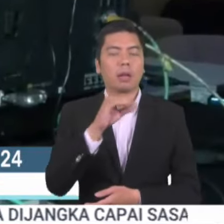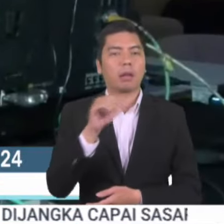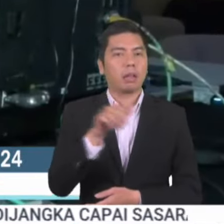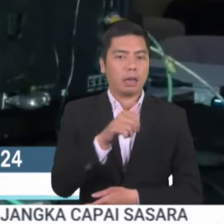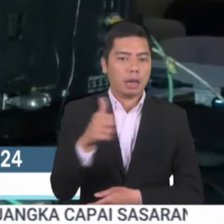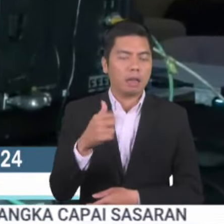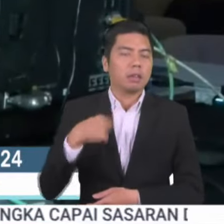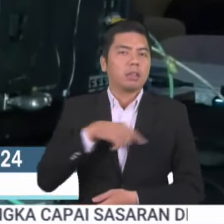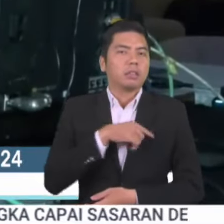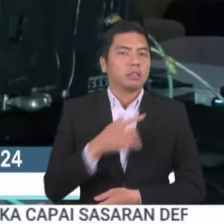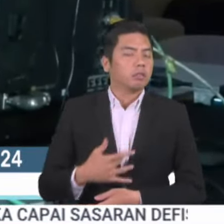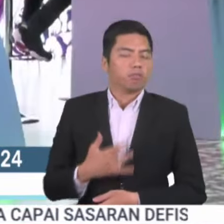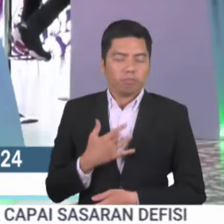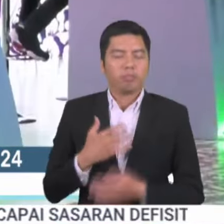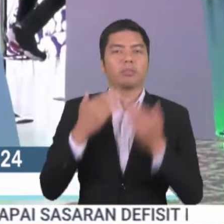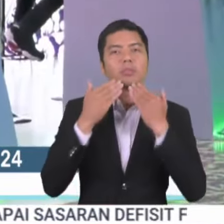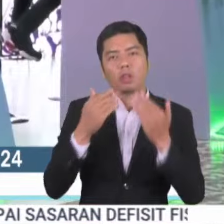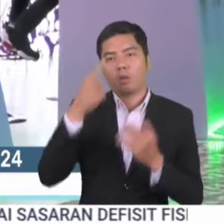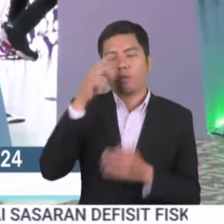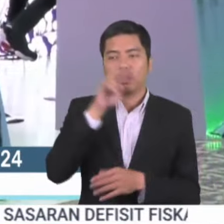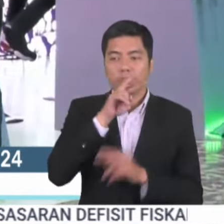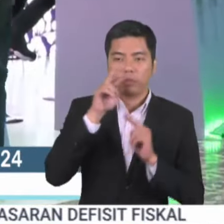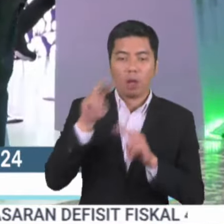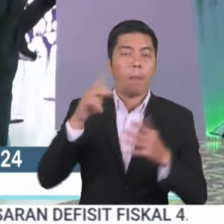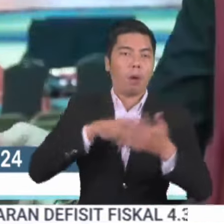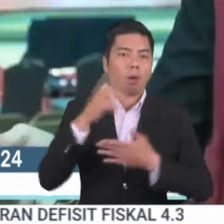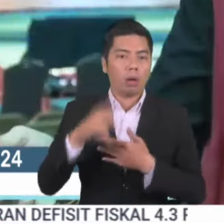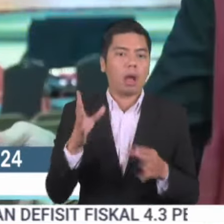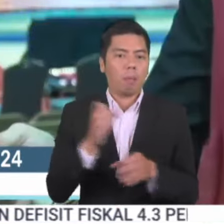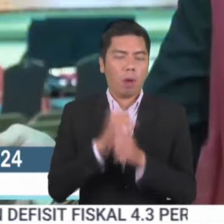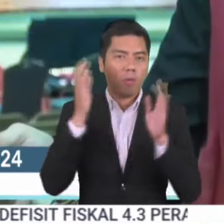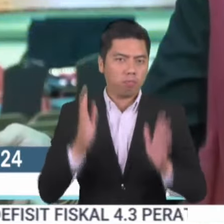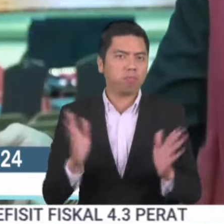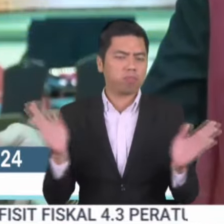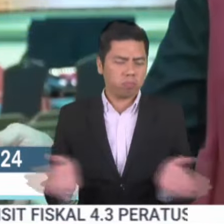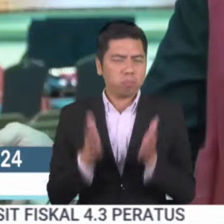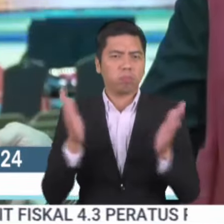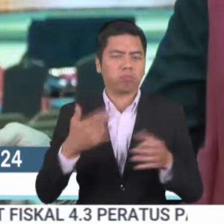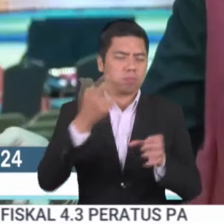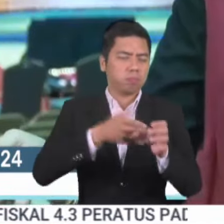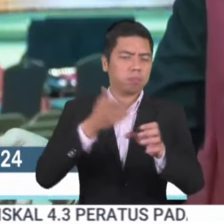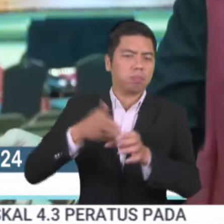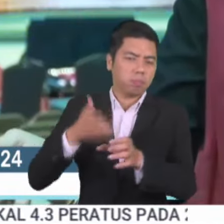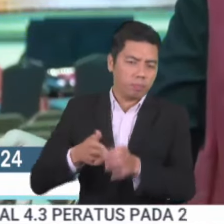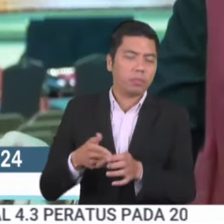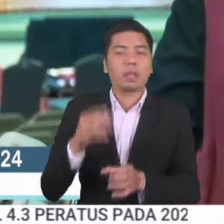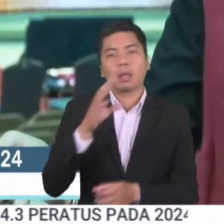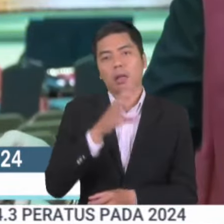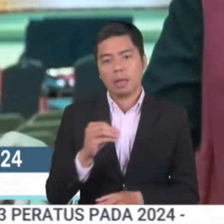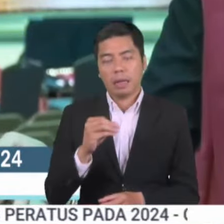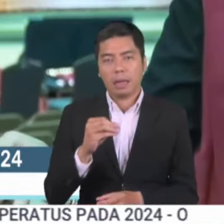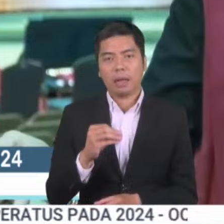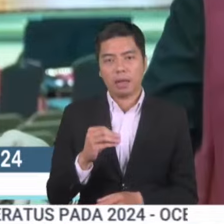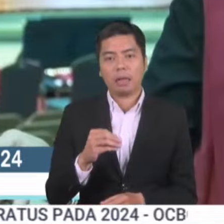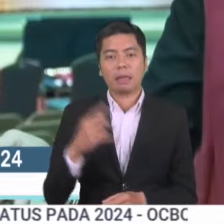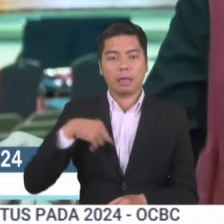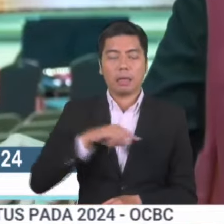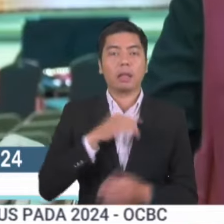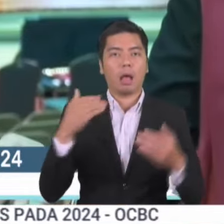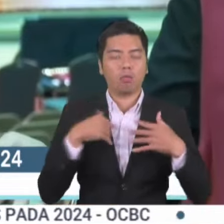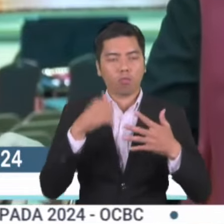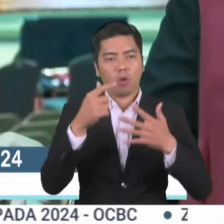kita rasa amat teruja lah menyaksikan program kita ini mendapat sambutan yang menggalakkan. Yang keduanya Alisa, dari segi pengisian juga kita ada pengisian